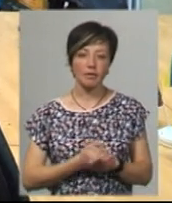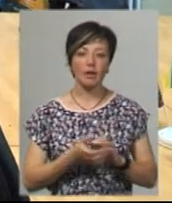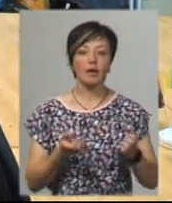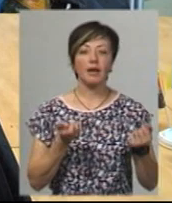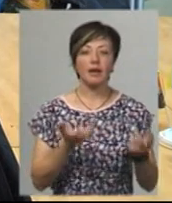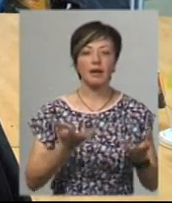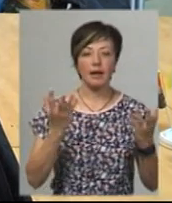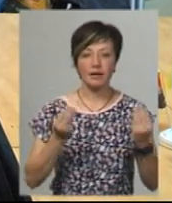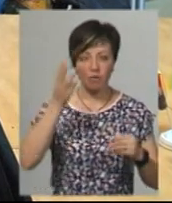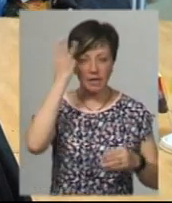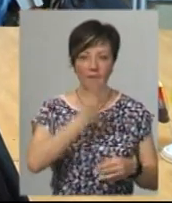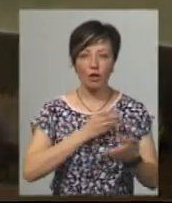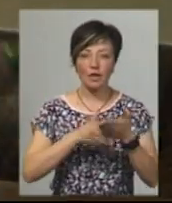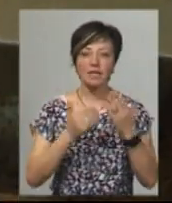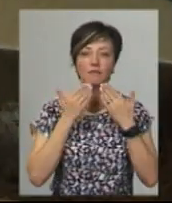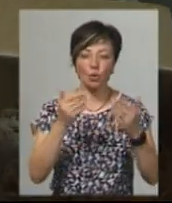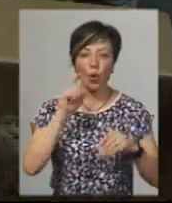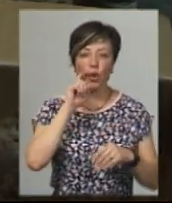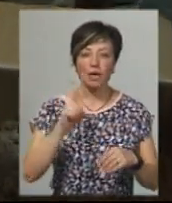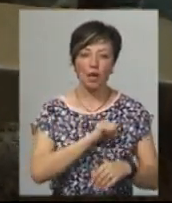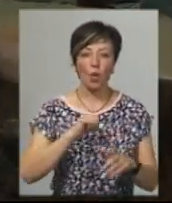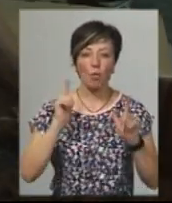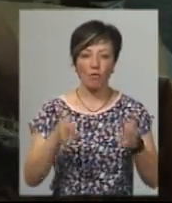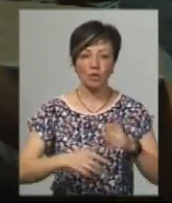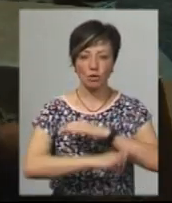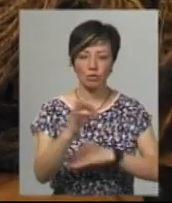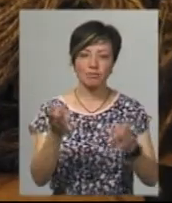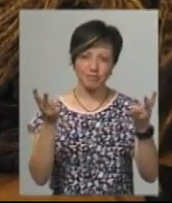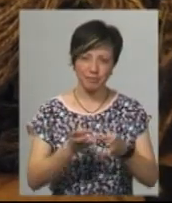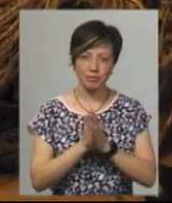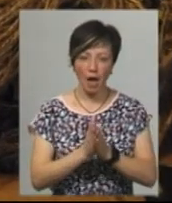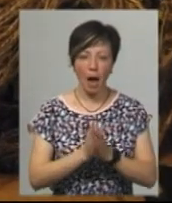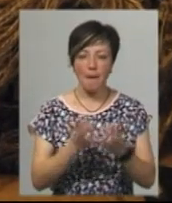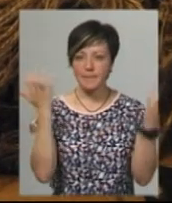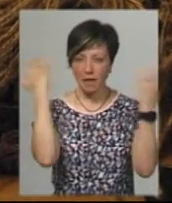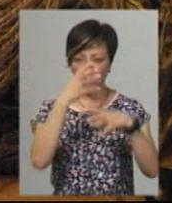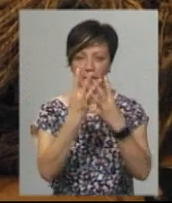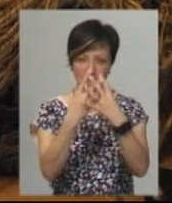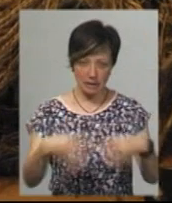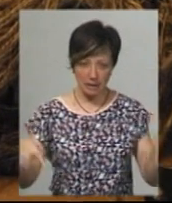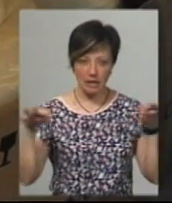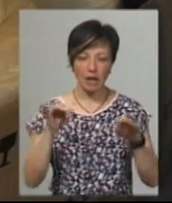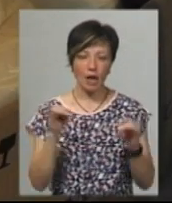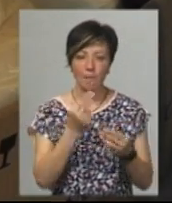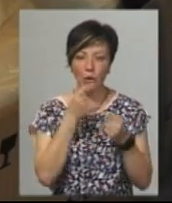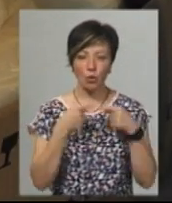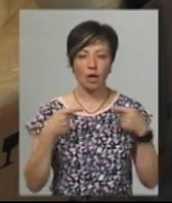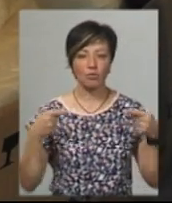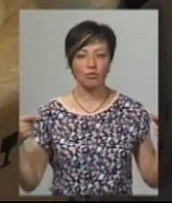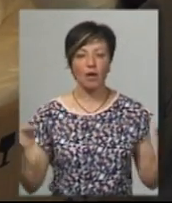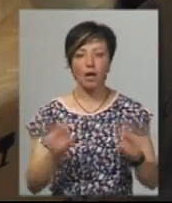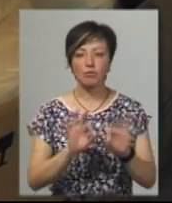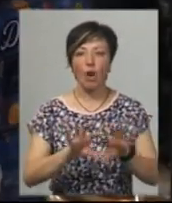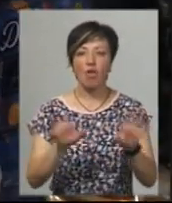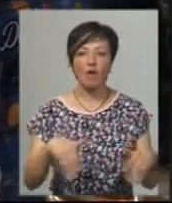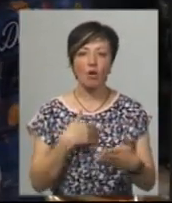тому до хмельницьких волонтерів звернулися українські добровольці зі Сходу з потребою в маскувальних сітках, кікімерах та продуктах харчування, розповідає